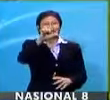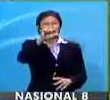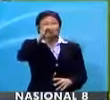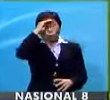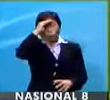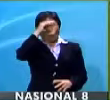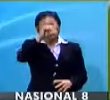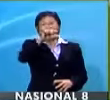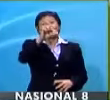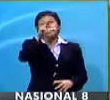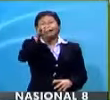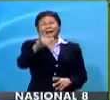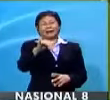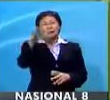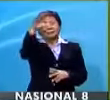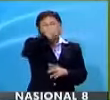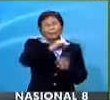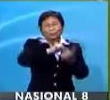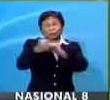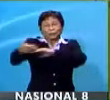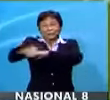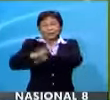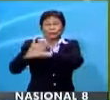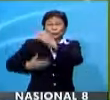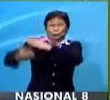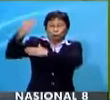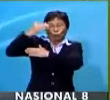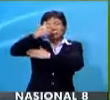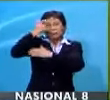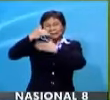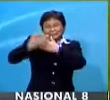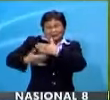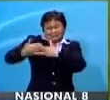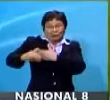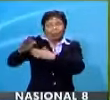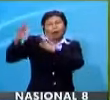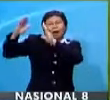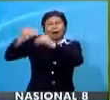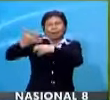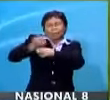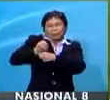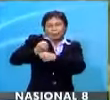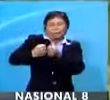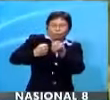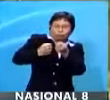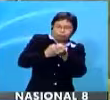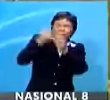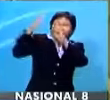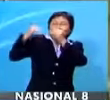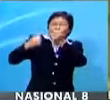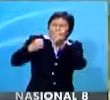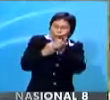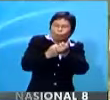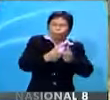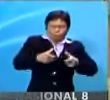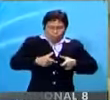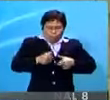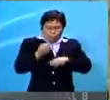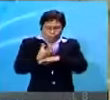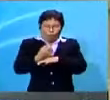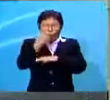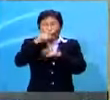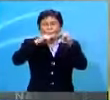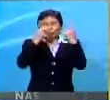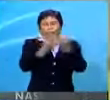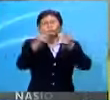yang terlepas menyertai sukan C sebelum ini akibat kecederaan berharap dapat menyumbangkan pingat emas buat